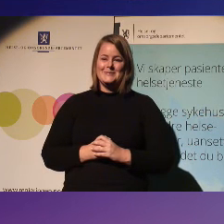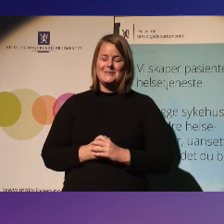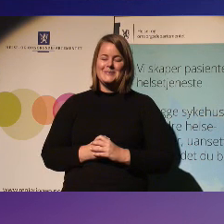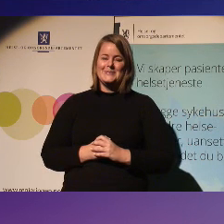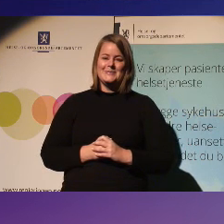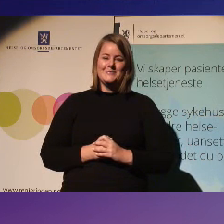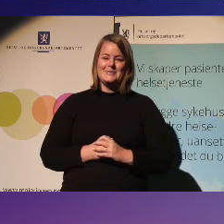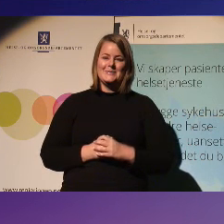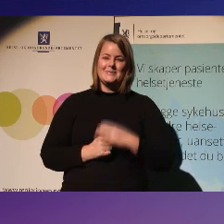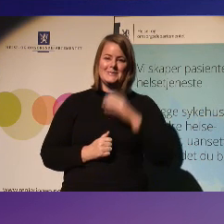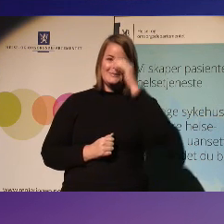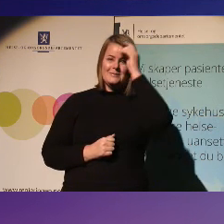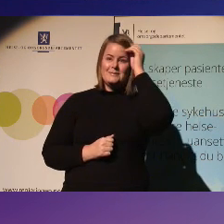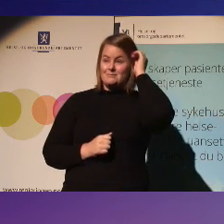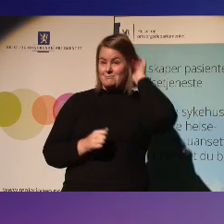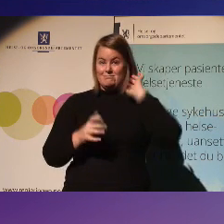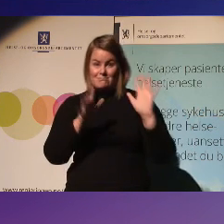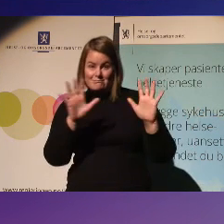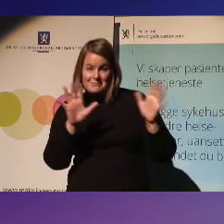litt mer enn gjennomsnittlig opptatt av det, kanskje.